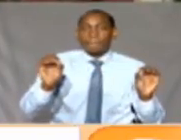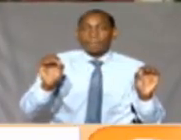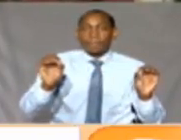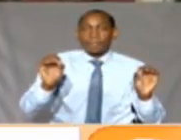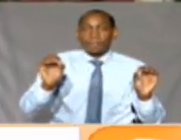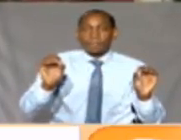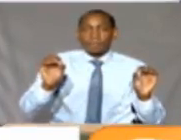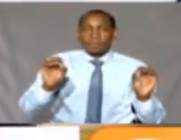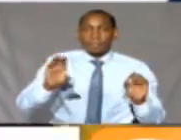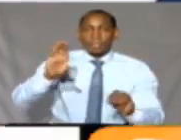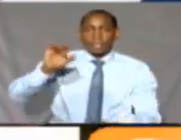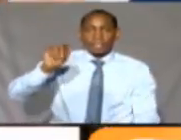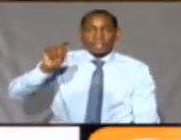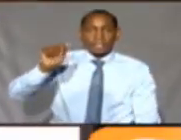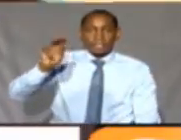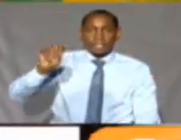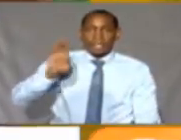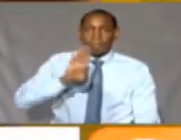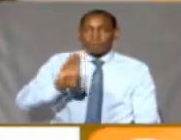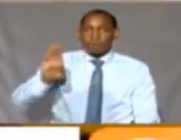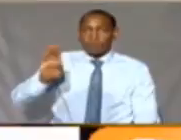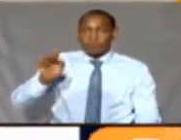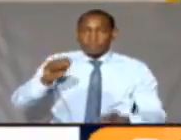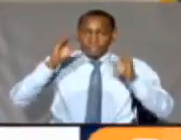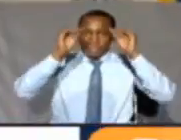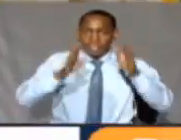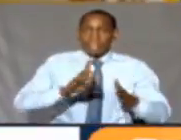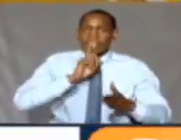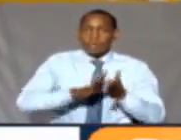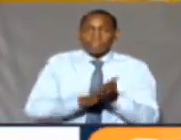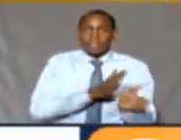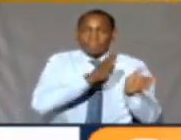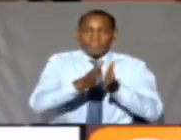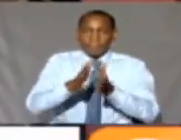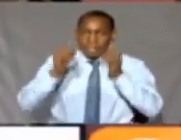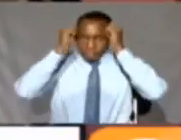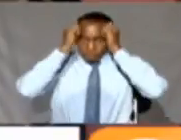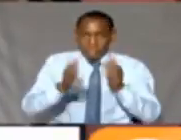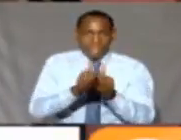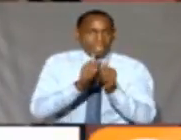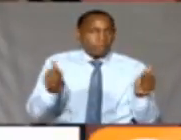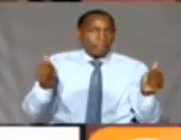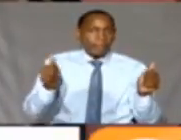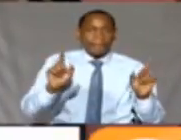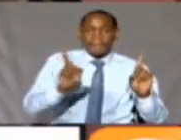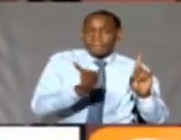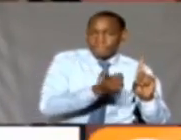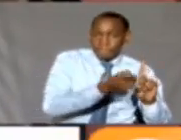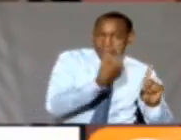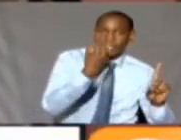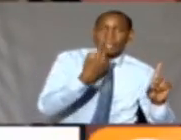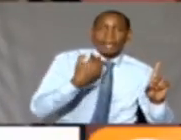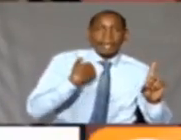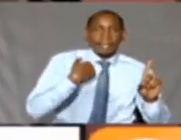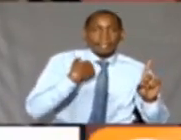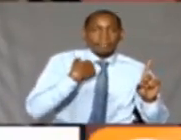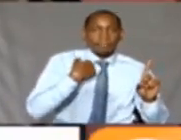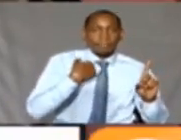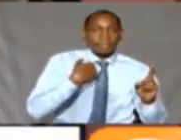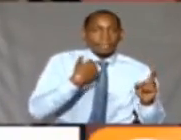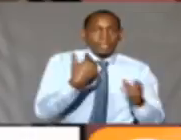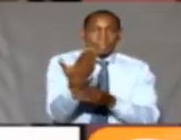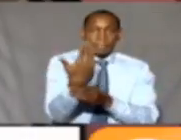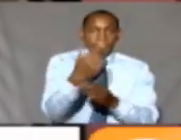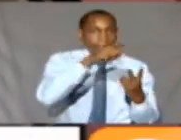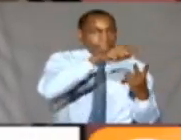Katika shule ya sita Mburuburu, walimu wanasema wamewaandaa wanafunzi vyema. First of all, we had the sample paper from